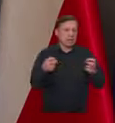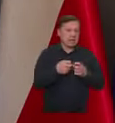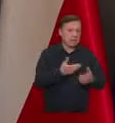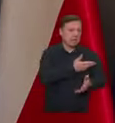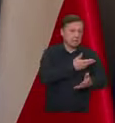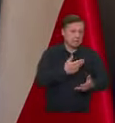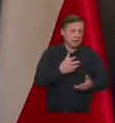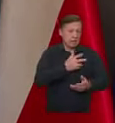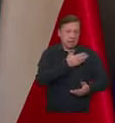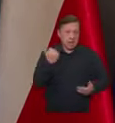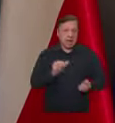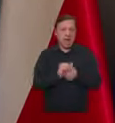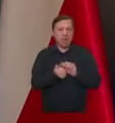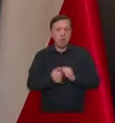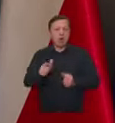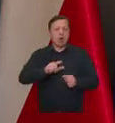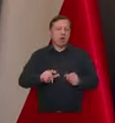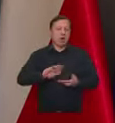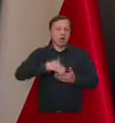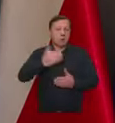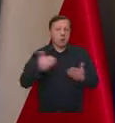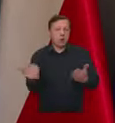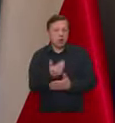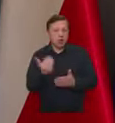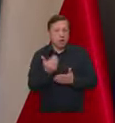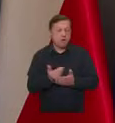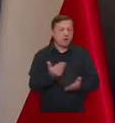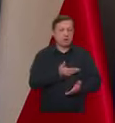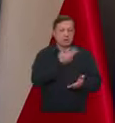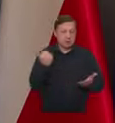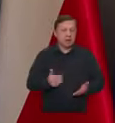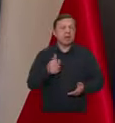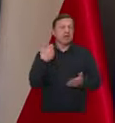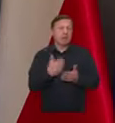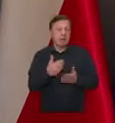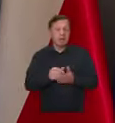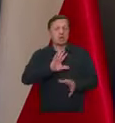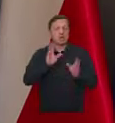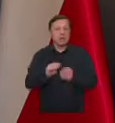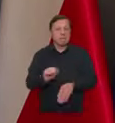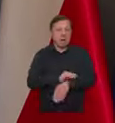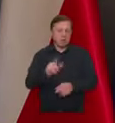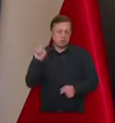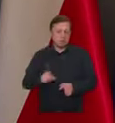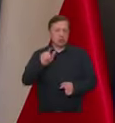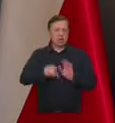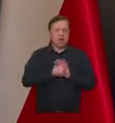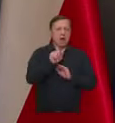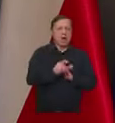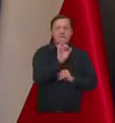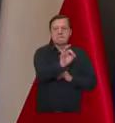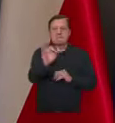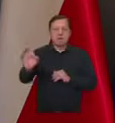najnowszy komputer. Stąd trzeba dostosować metody pracy, ilość materiałów przesyłanych do uczniów, do ich